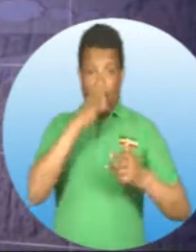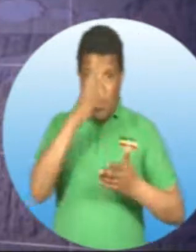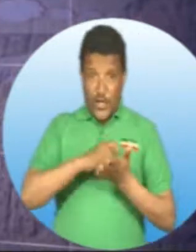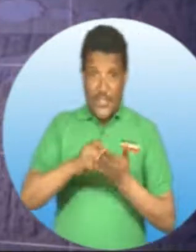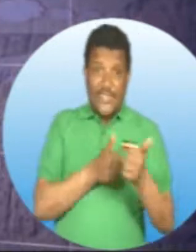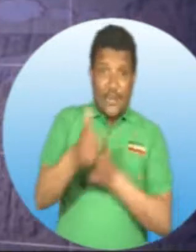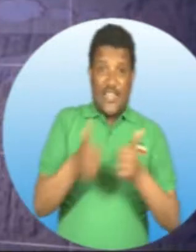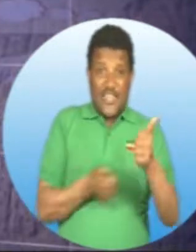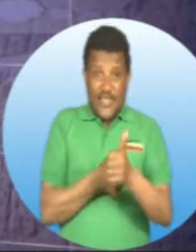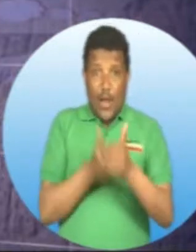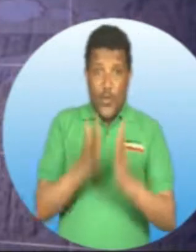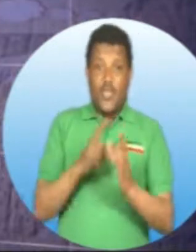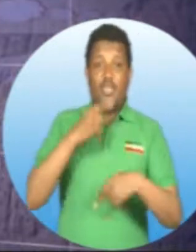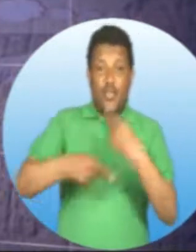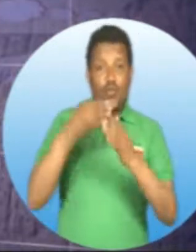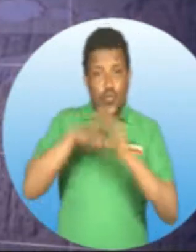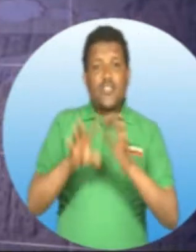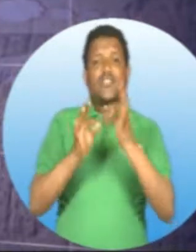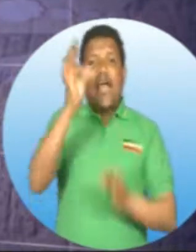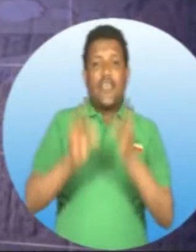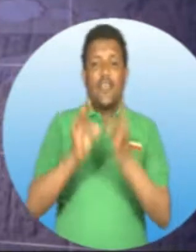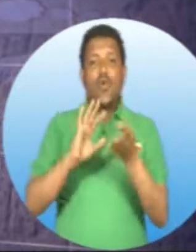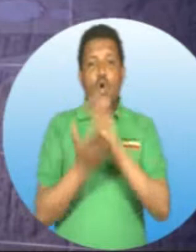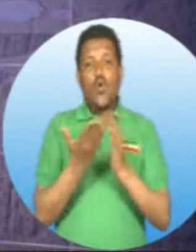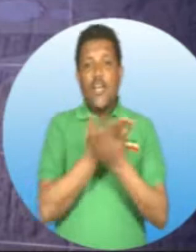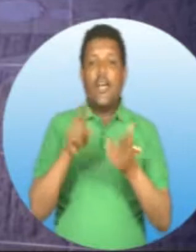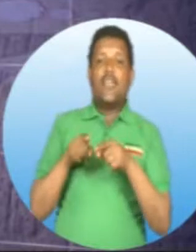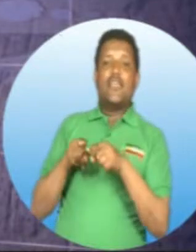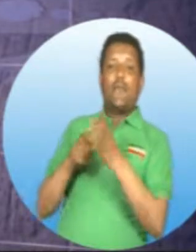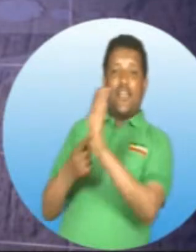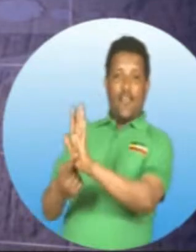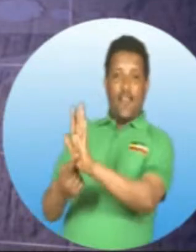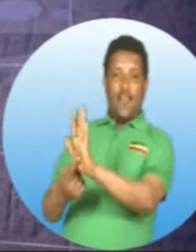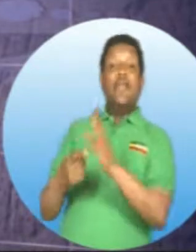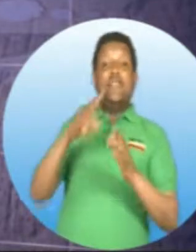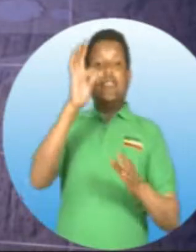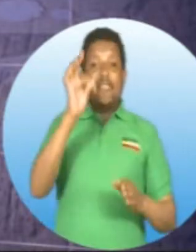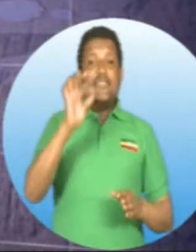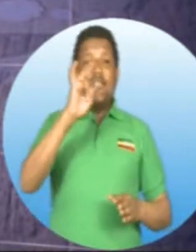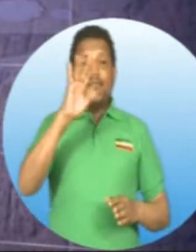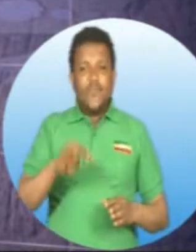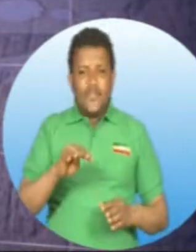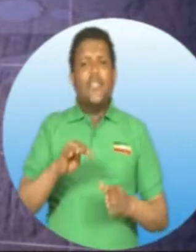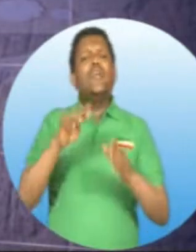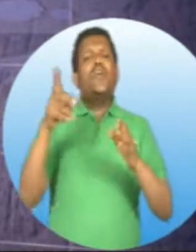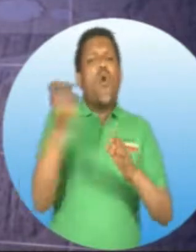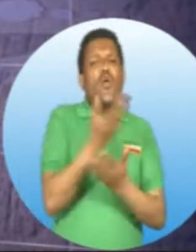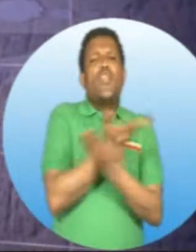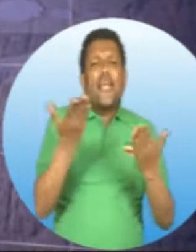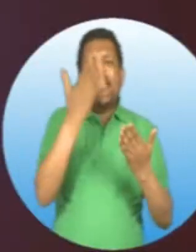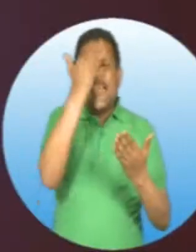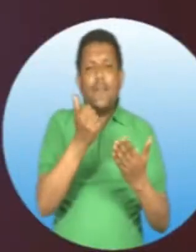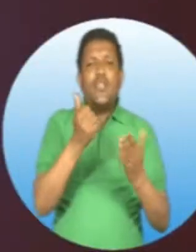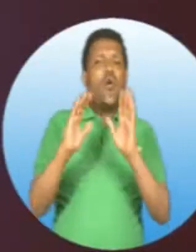በልቦለድ ቅደም ተከተላዊ ሂደት ውስጥ ታሪክ የሆነውን ነገር ያመለክታል። ትልም ደግሞ የሆነው ነገር